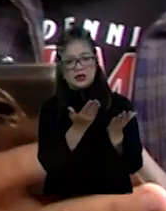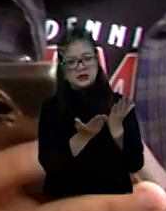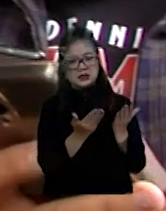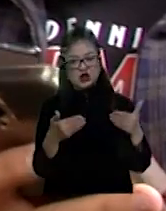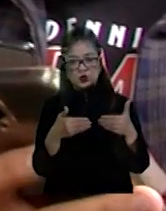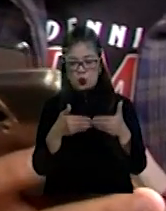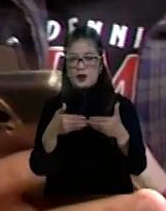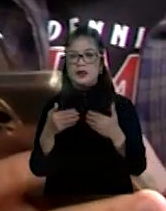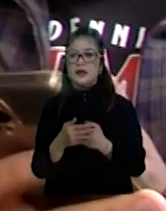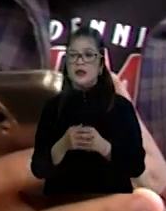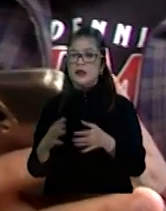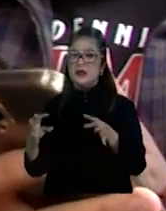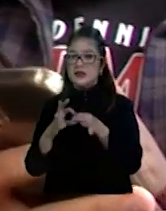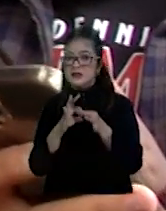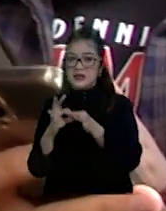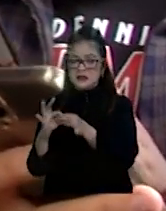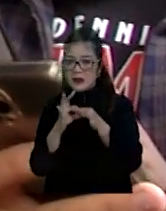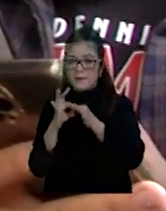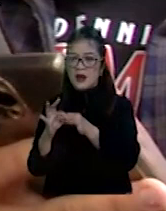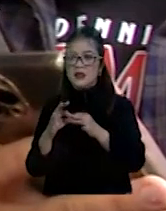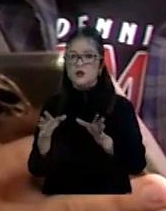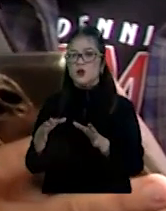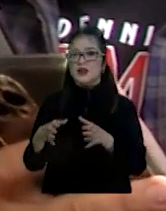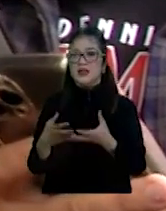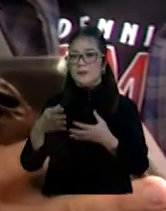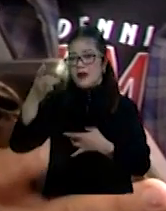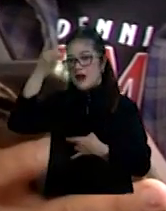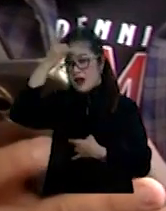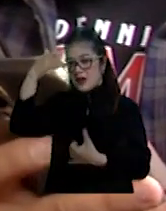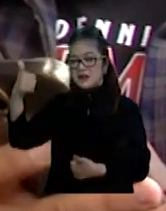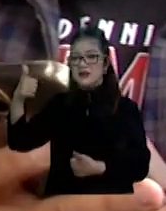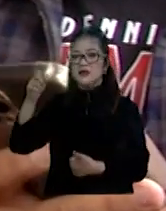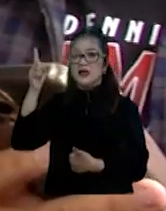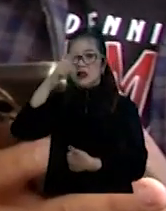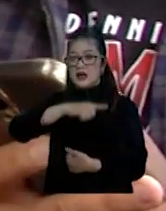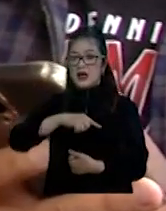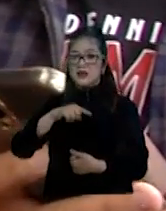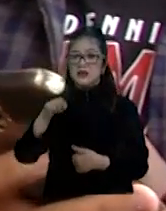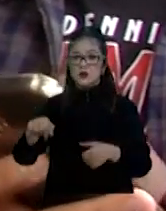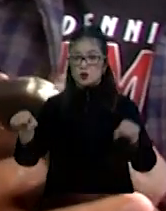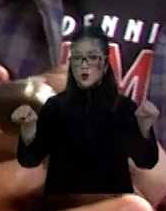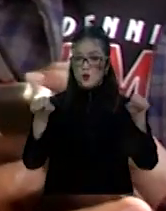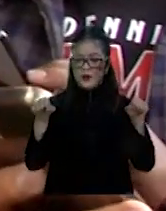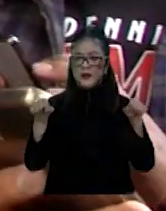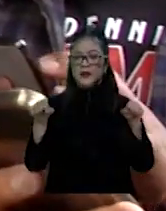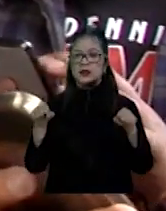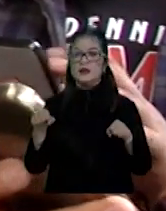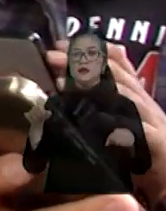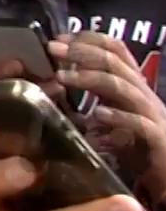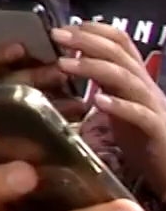Kita menggandeng tim ahli dari Universitas Indonesia, RSCM, bergabung